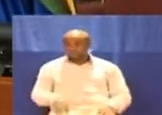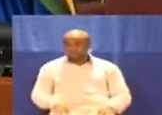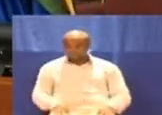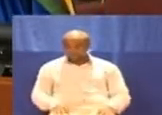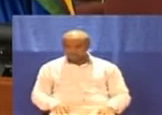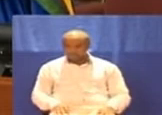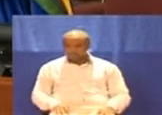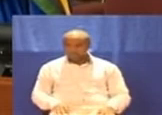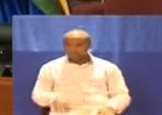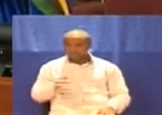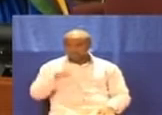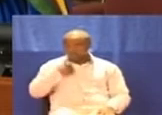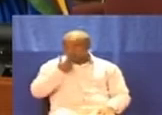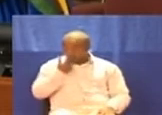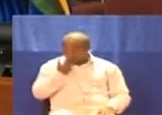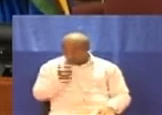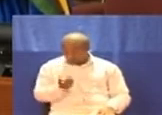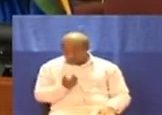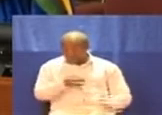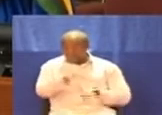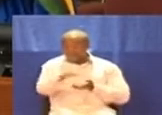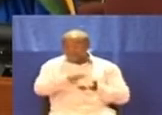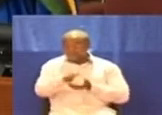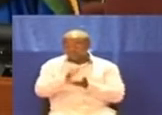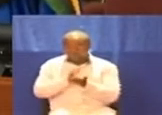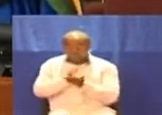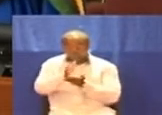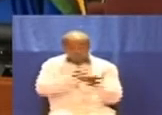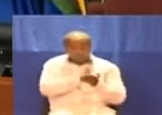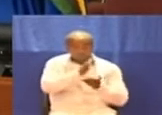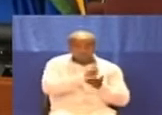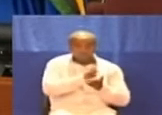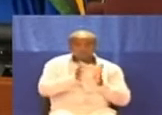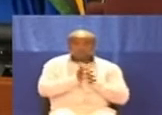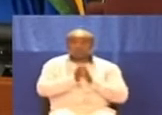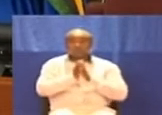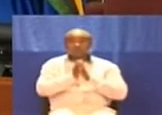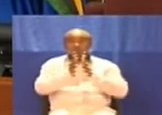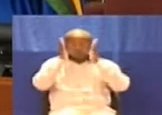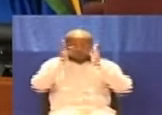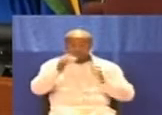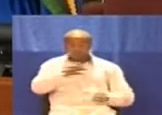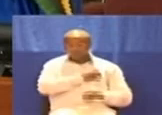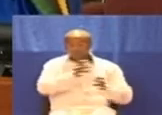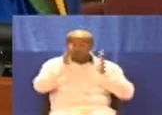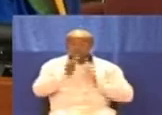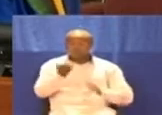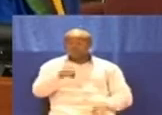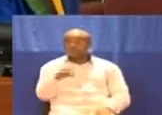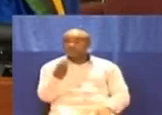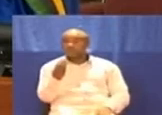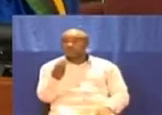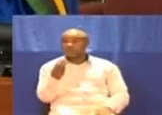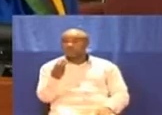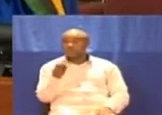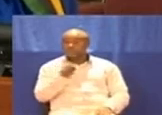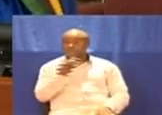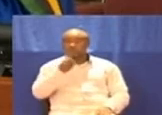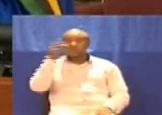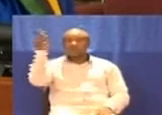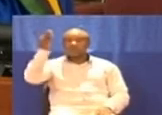Baada ya rasimu zile kuwa zimepita, tutamwomba mheshimiwa waziri mkuu siku ya Jumatatu atoe hotuba